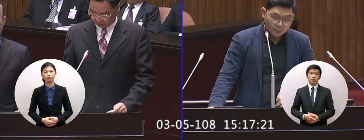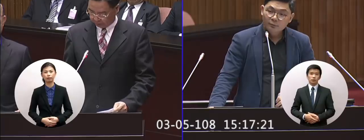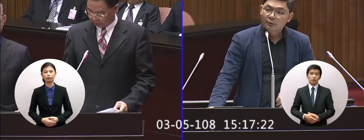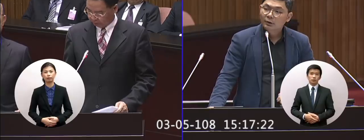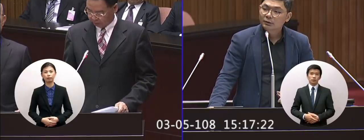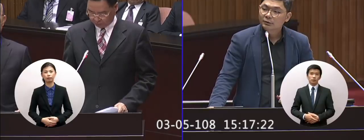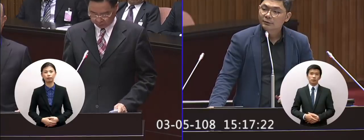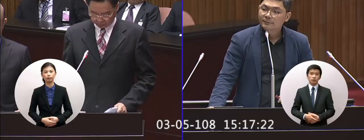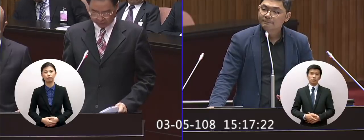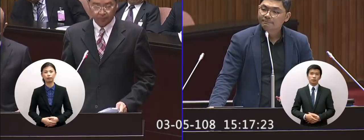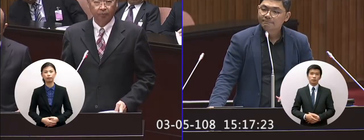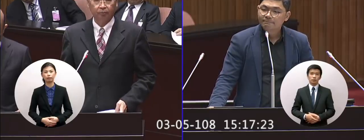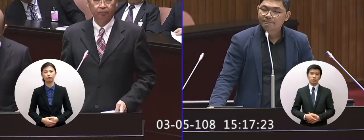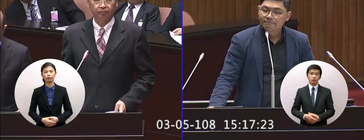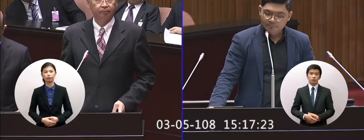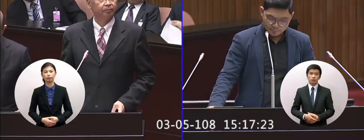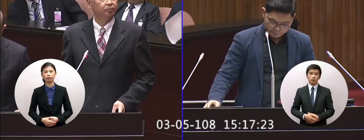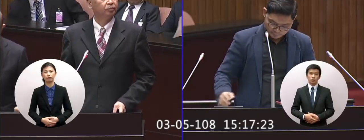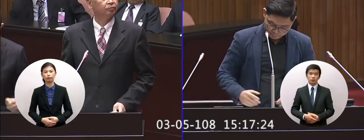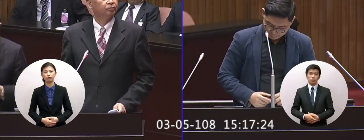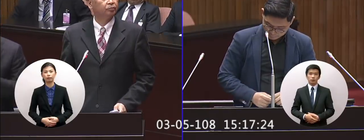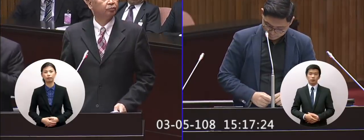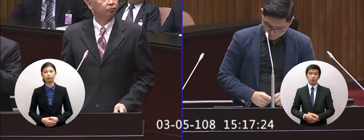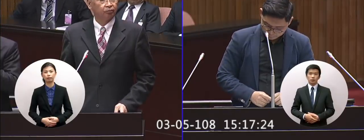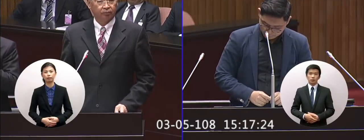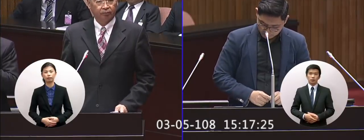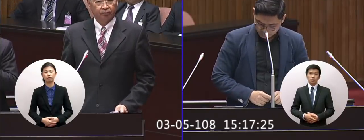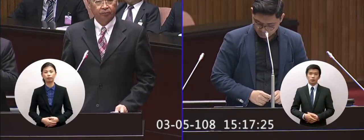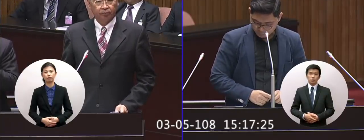请国防部严部长。